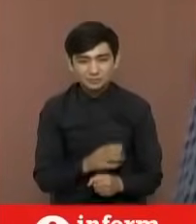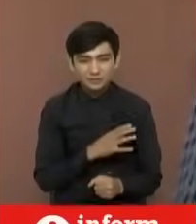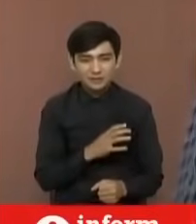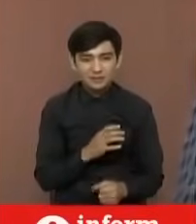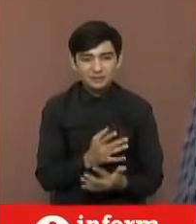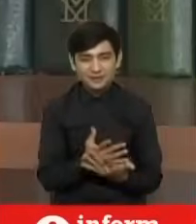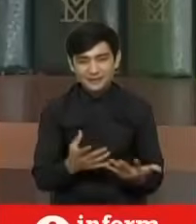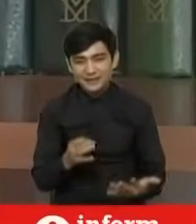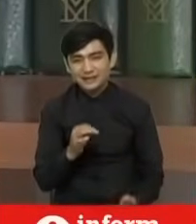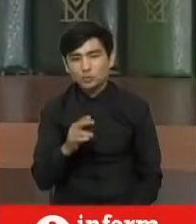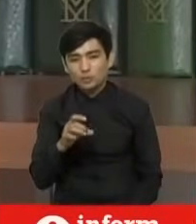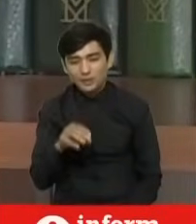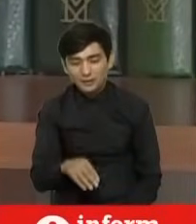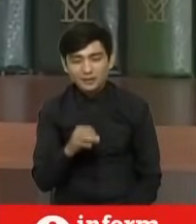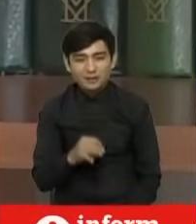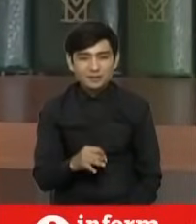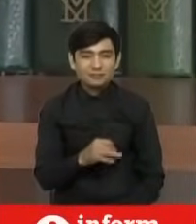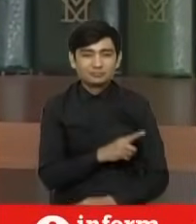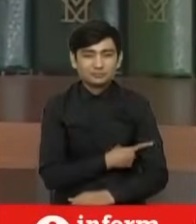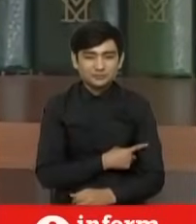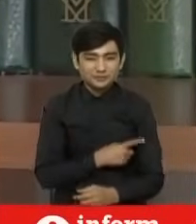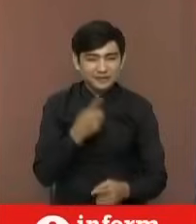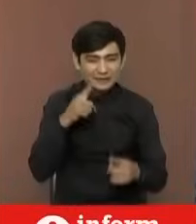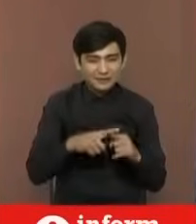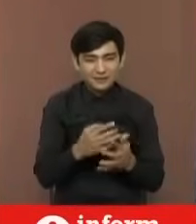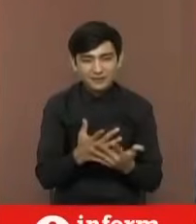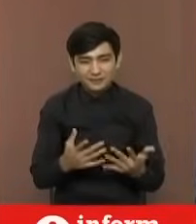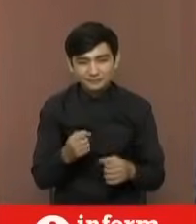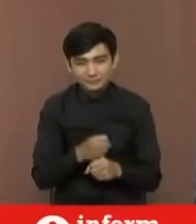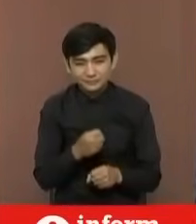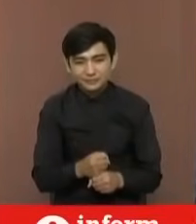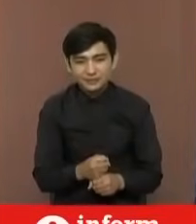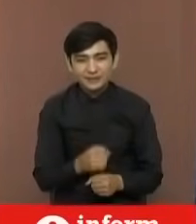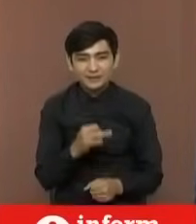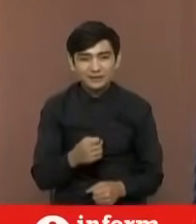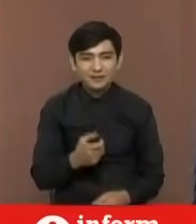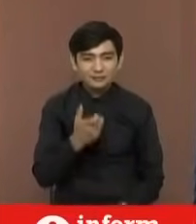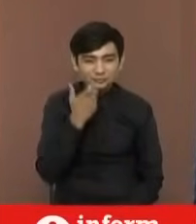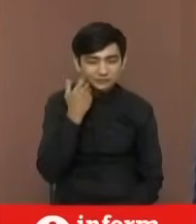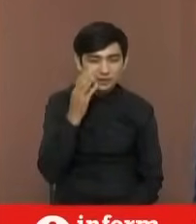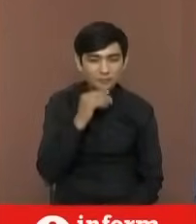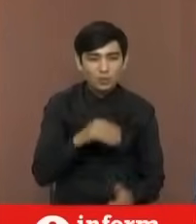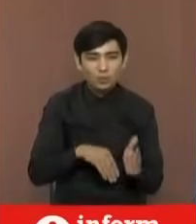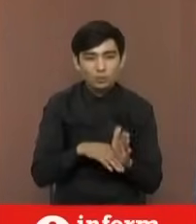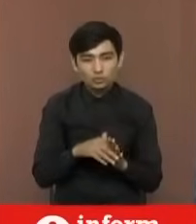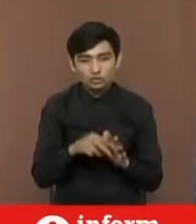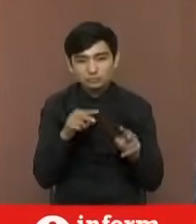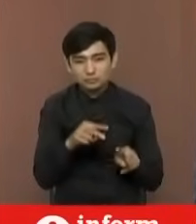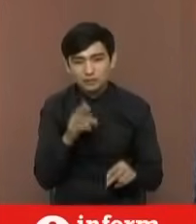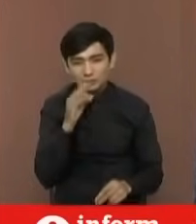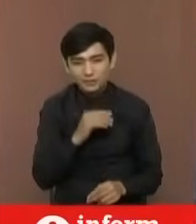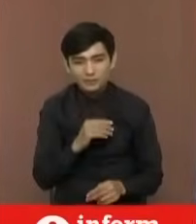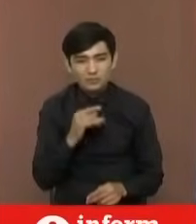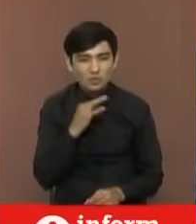на медицинское оборудование. Маркировка позволит нам лучше прослеживать действие